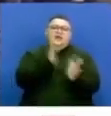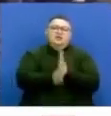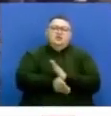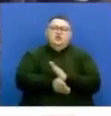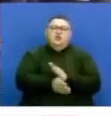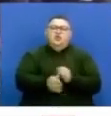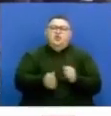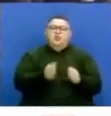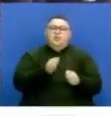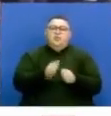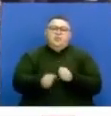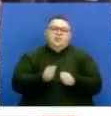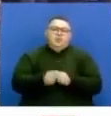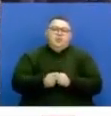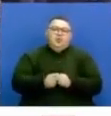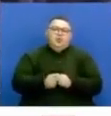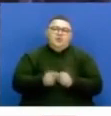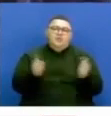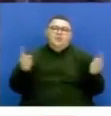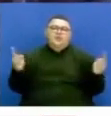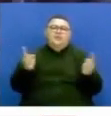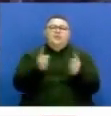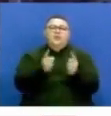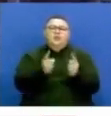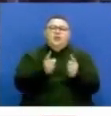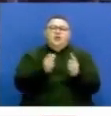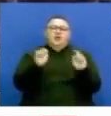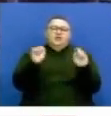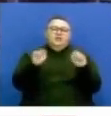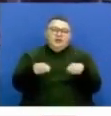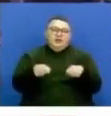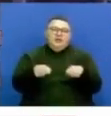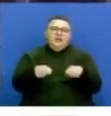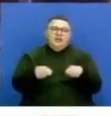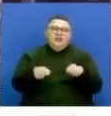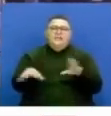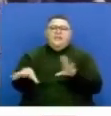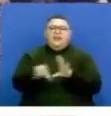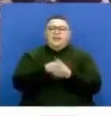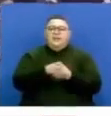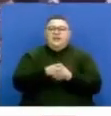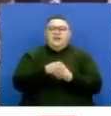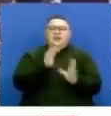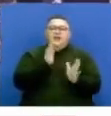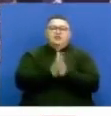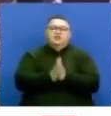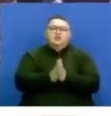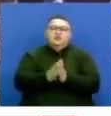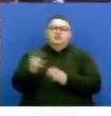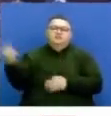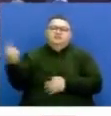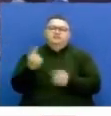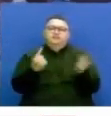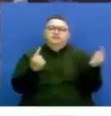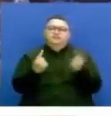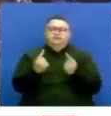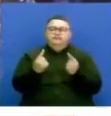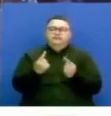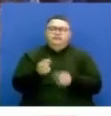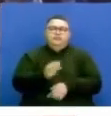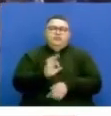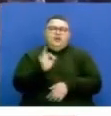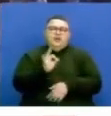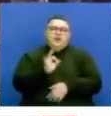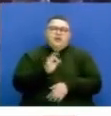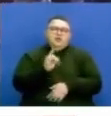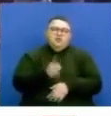menggelar pertemuan atau kesepakatan yang melibatkan secara langsung kedua belah pihak, dan tanpa harus